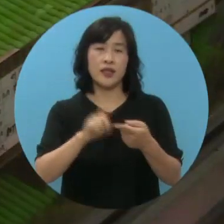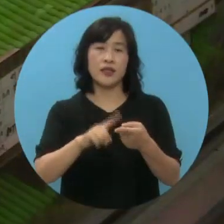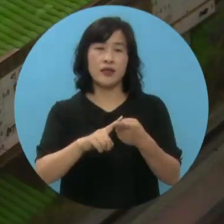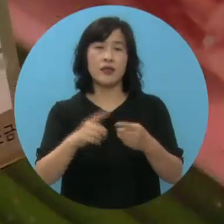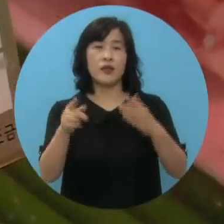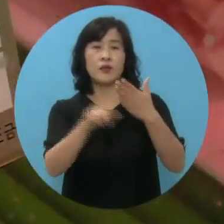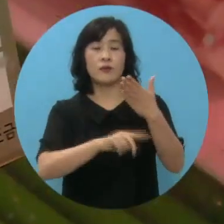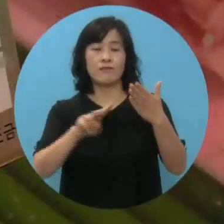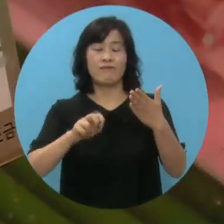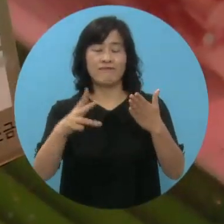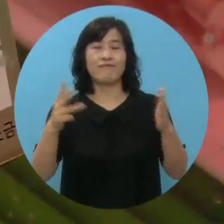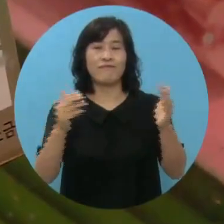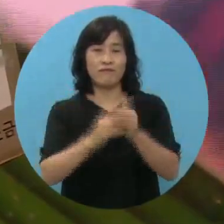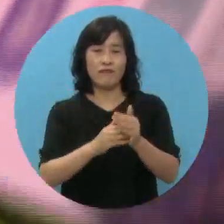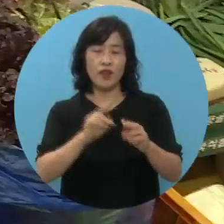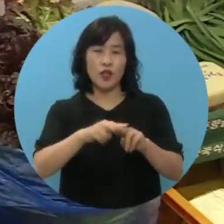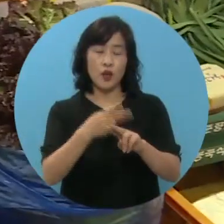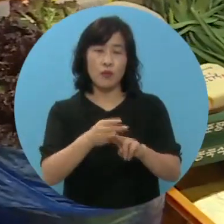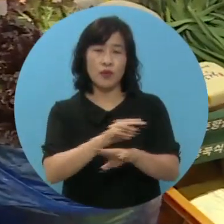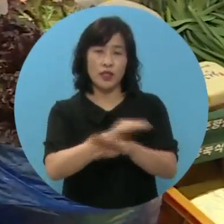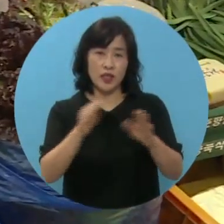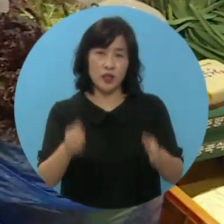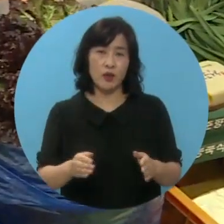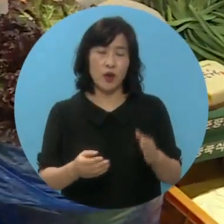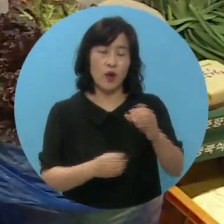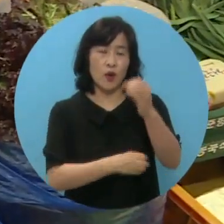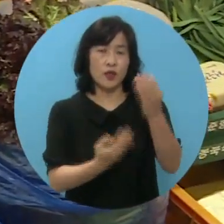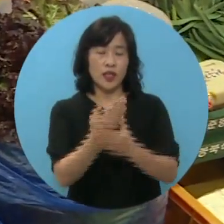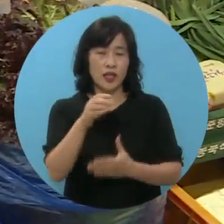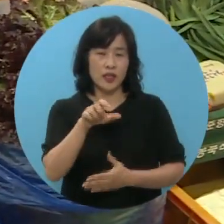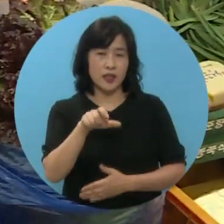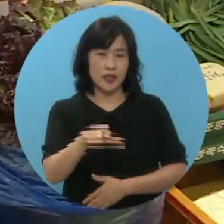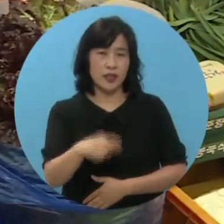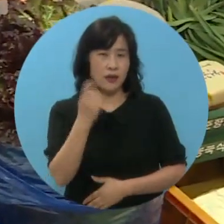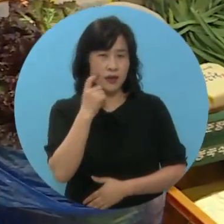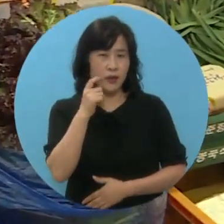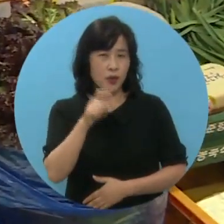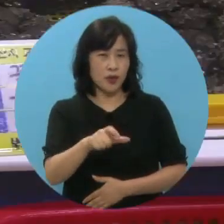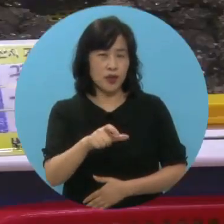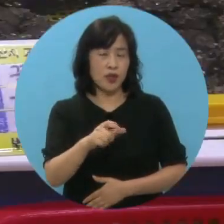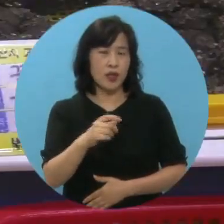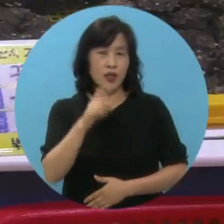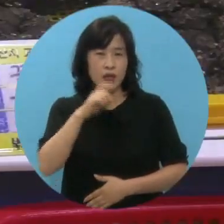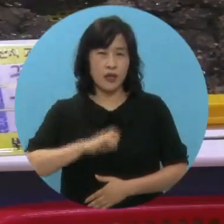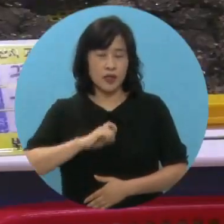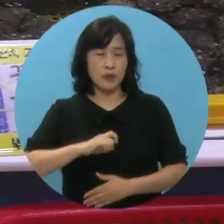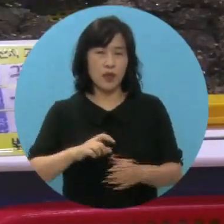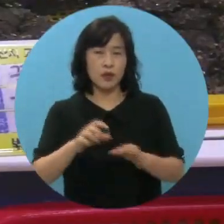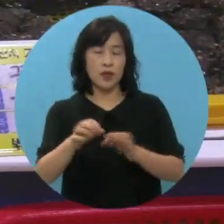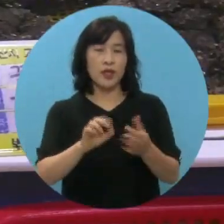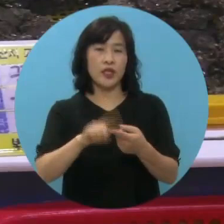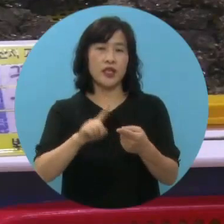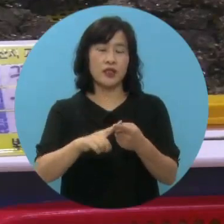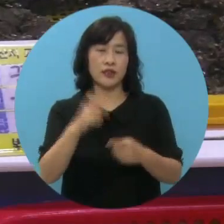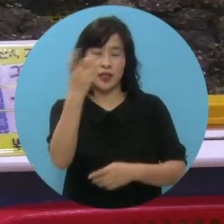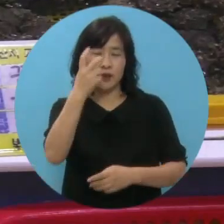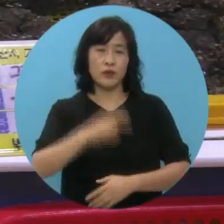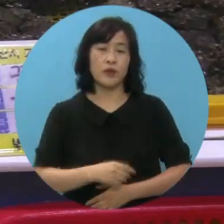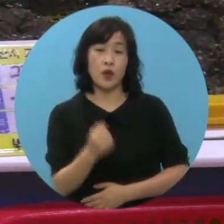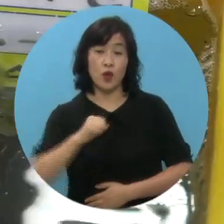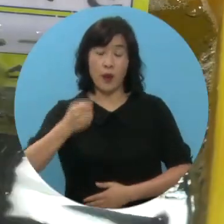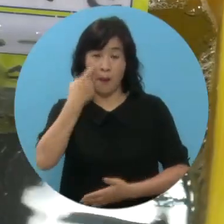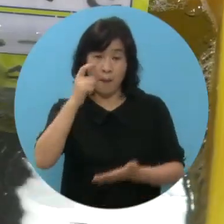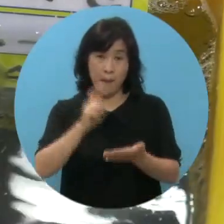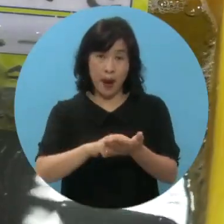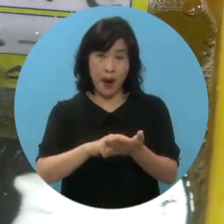대상으로 오는 28일까지 선물세트와 원산지 거짓 표시가 우려되는 품목에 대한 단속을 실시합니다.